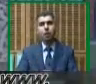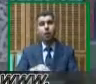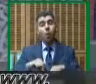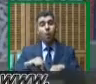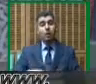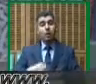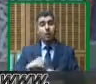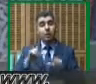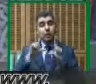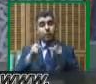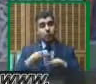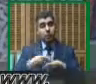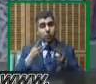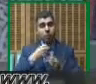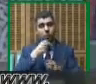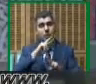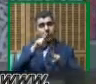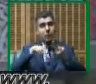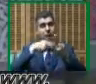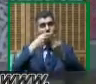السيد الوزير.